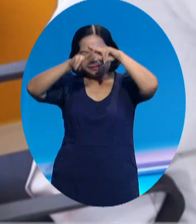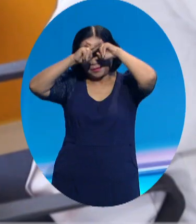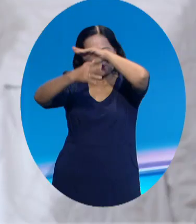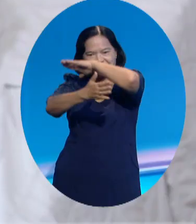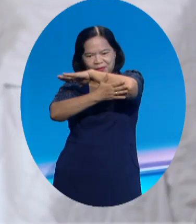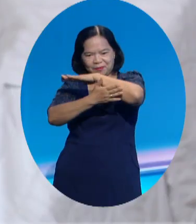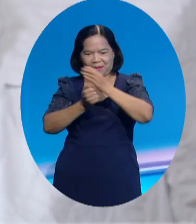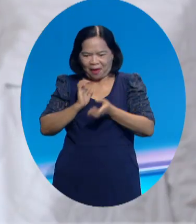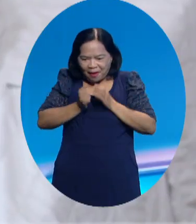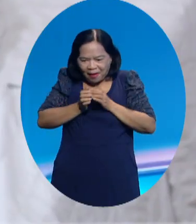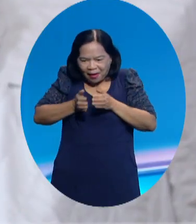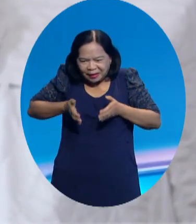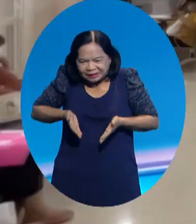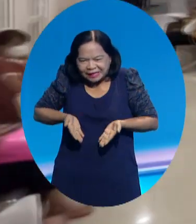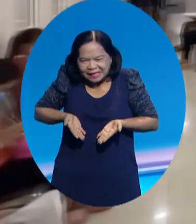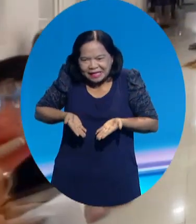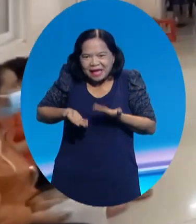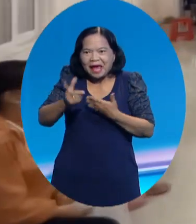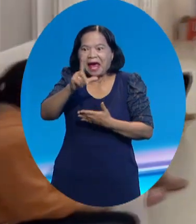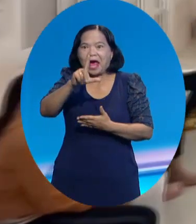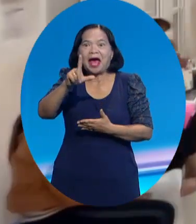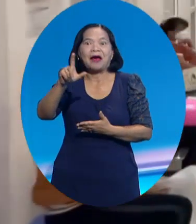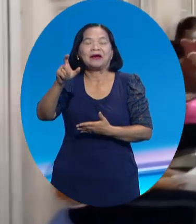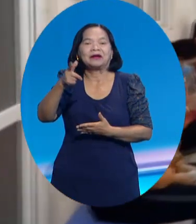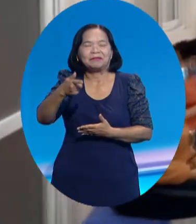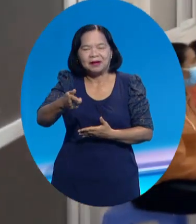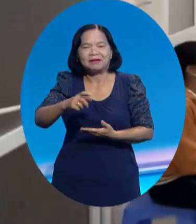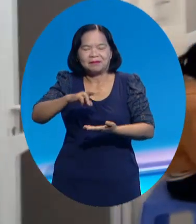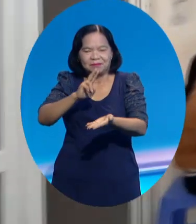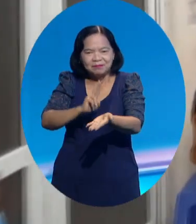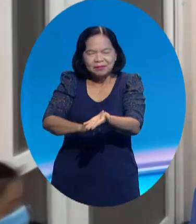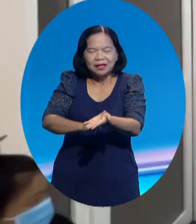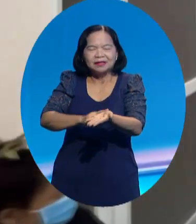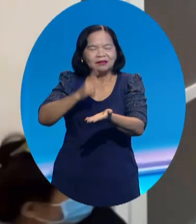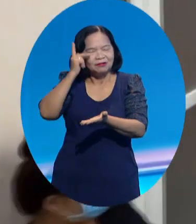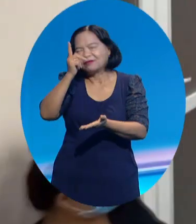nhiều bé sinh non nhẹ cân dưới 700 gram, điều trị khỏi nhiều trường hợp mắc bệnh lý phức tạp.